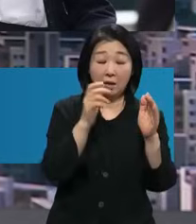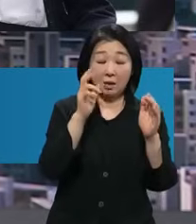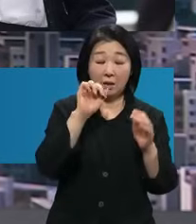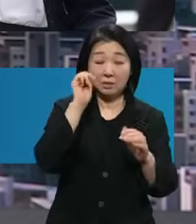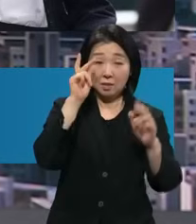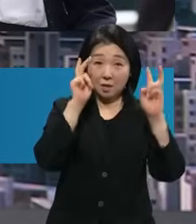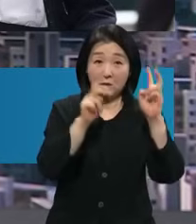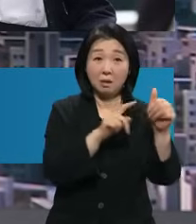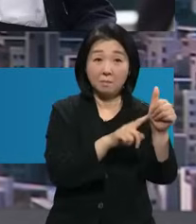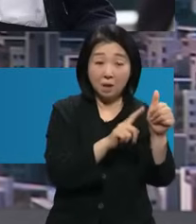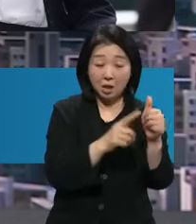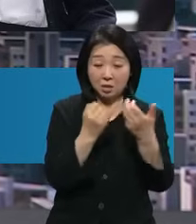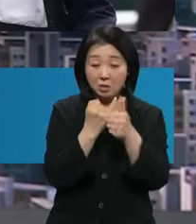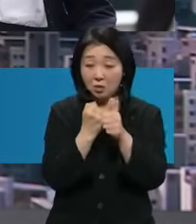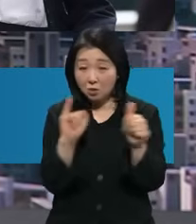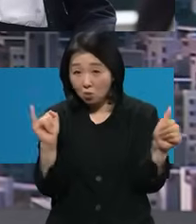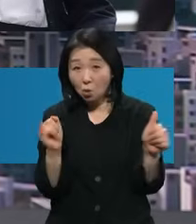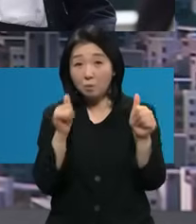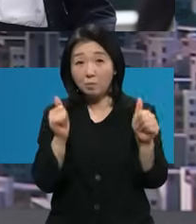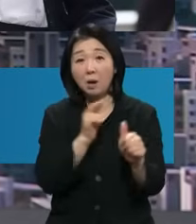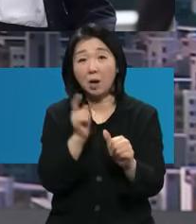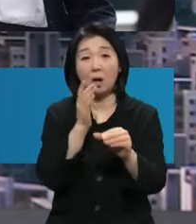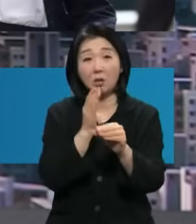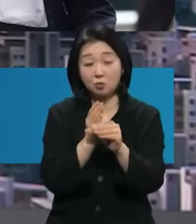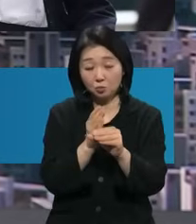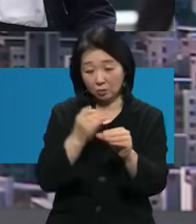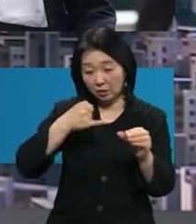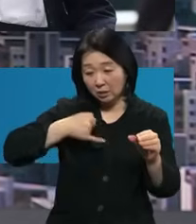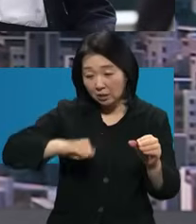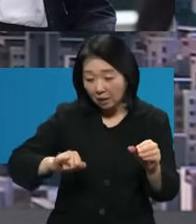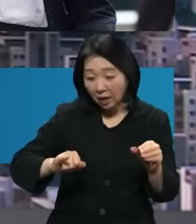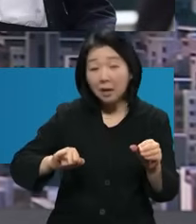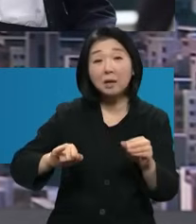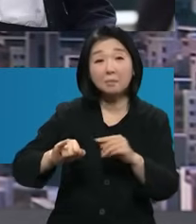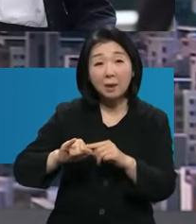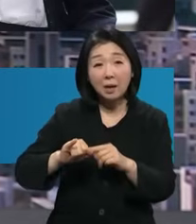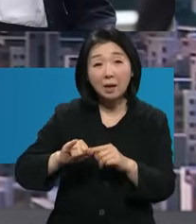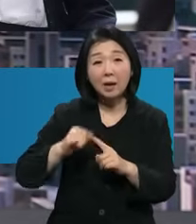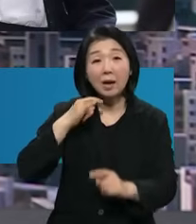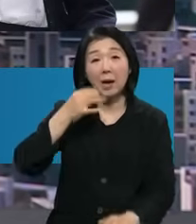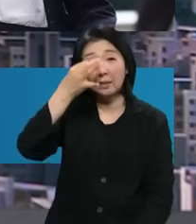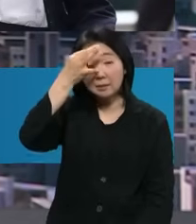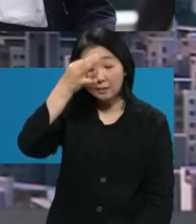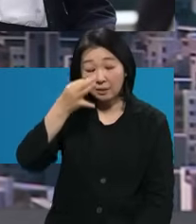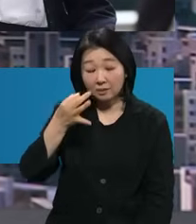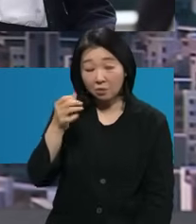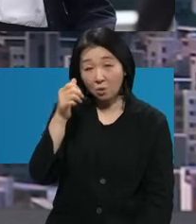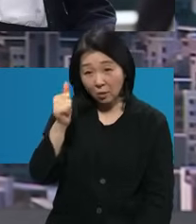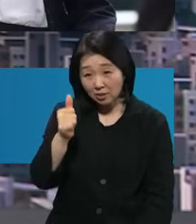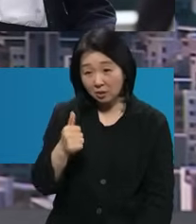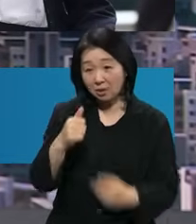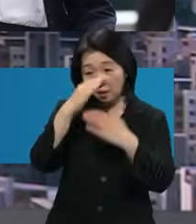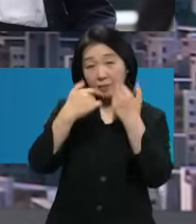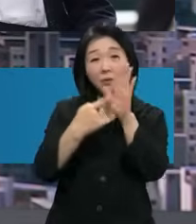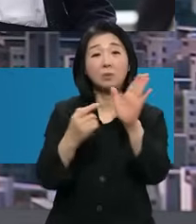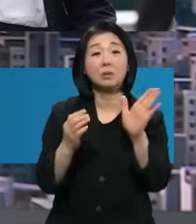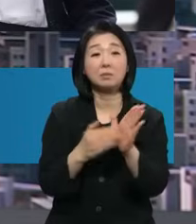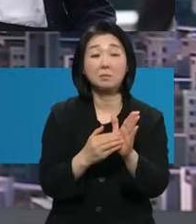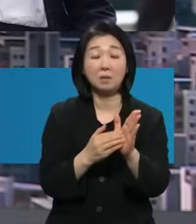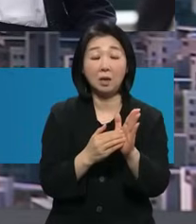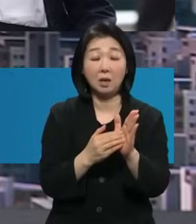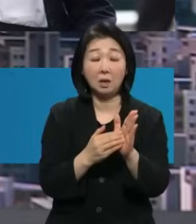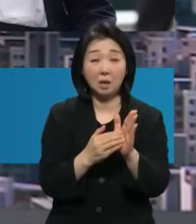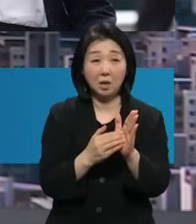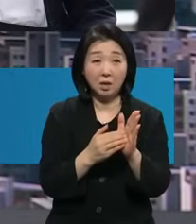회장과 이혼소송 중인 노 전 대통령의 딸 노소영 아트센터 나비 관장이 공개한 내용입니다. 최 회장의 재산이